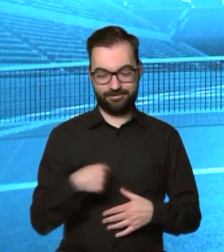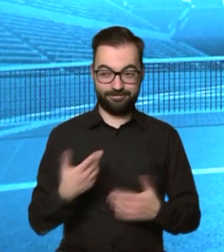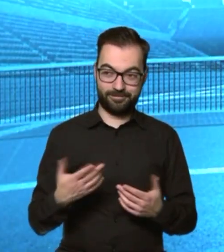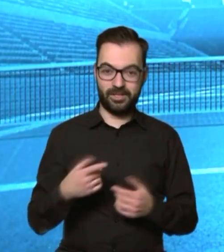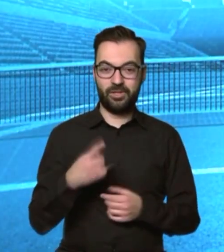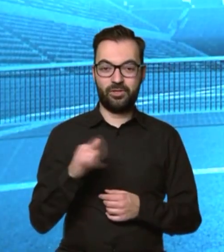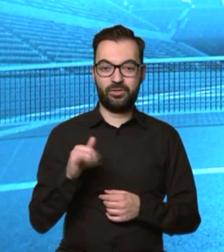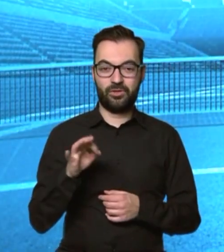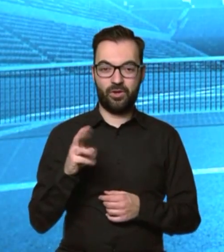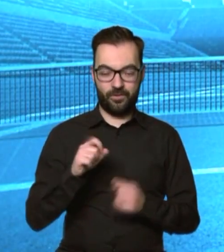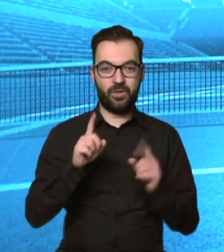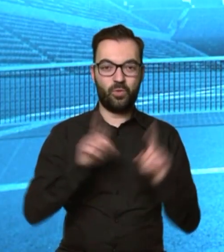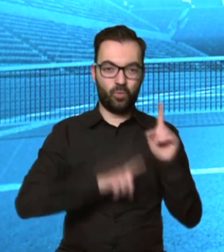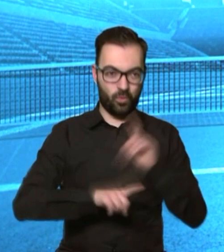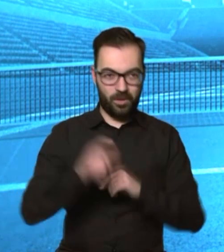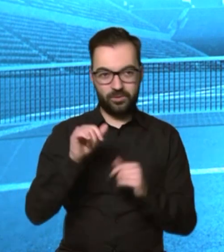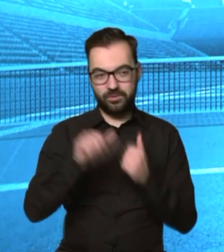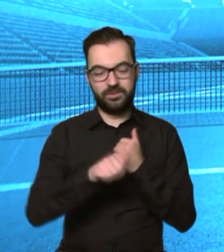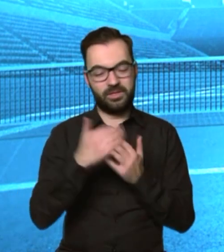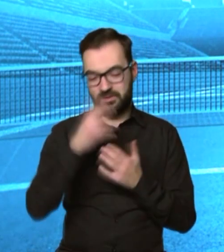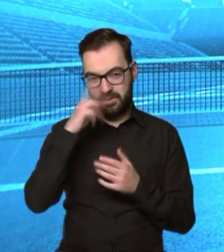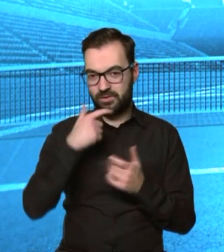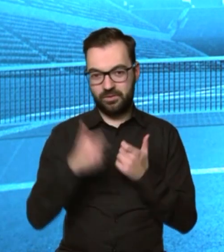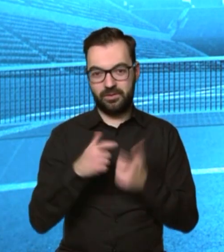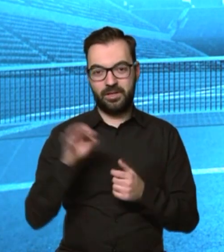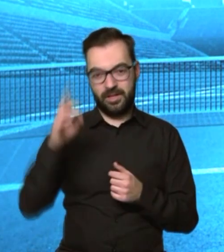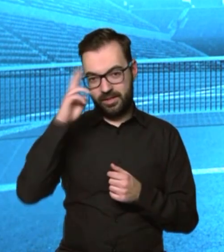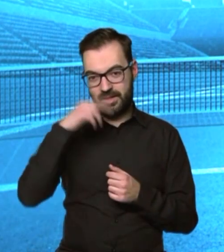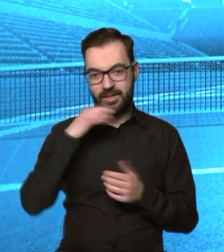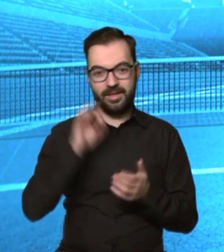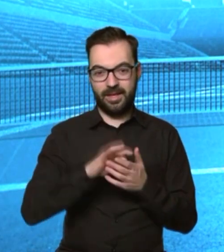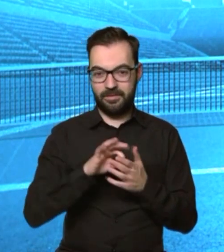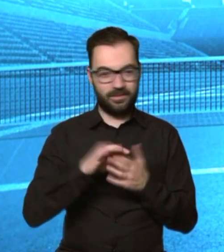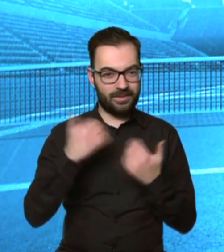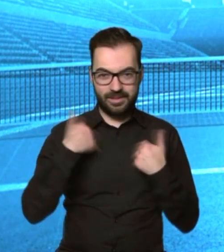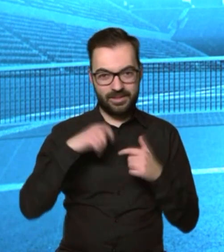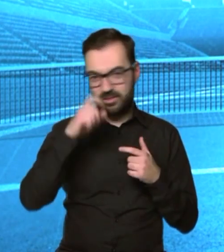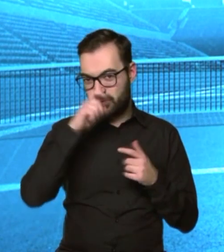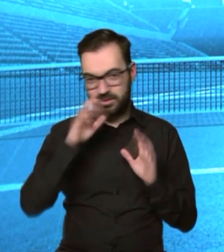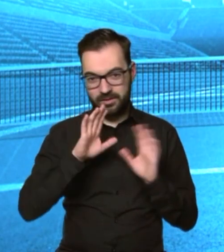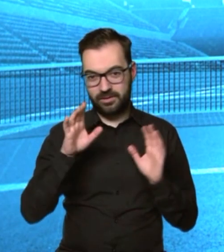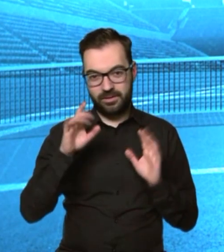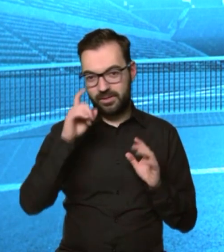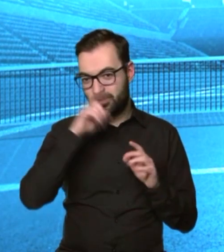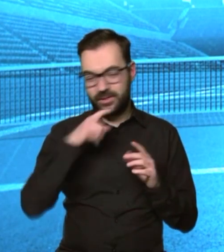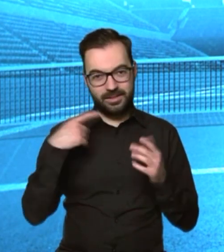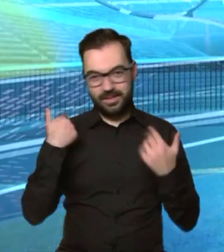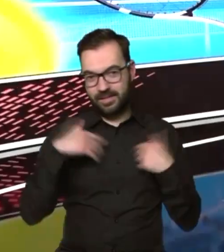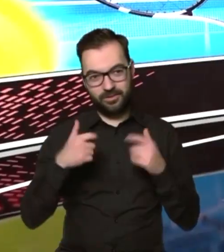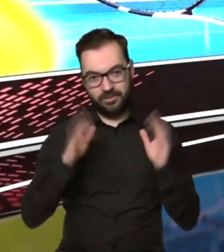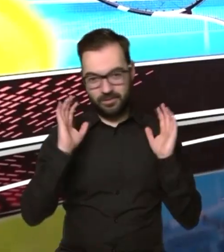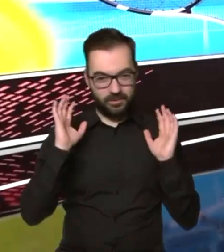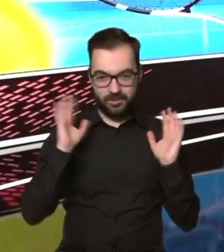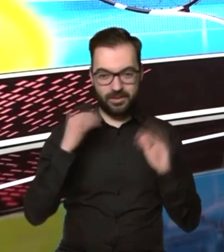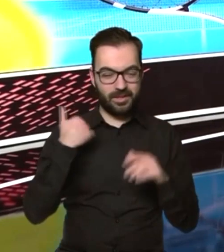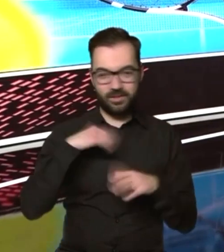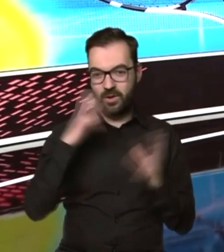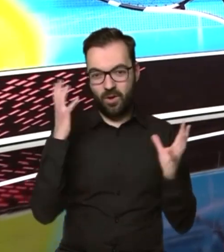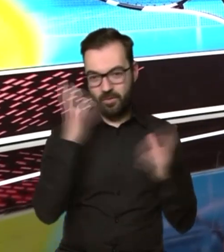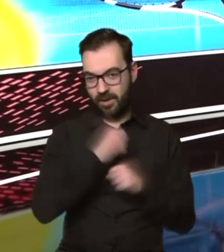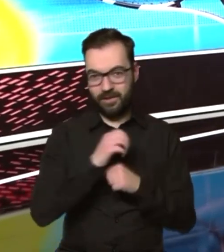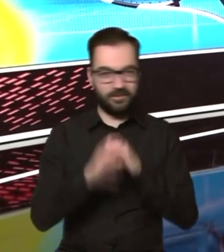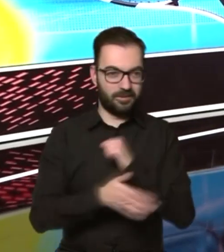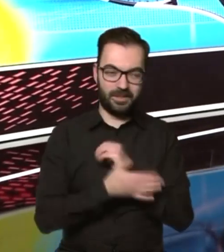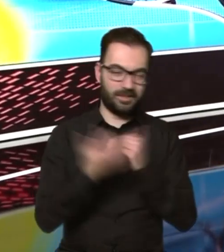Dżokowicz tłumaczył ojca na konferencji prasowej i powiedział, że jego tata na pewno nie miał nic, żadnych złych zamiarów tutaj, nie miał nikogo, nie chciał